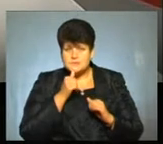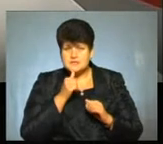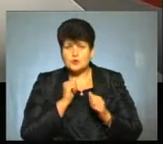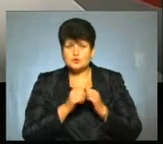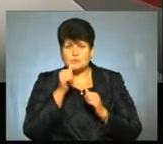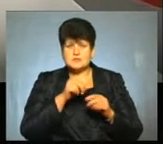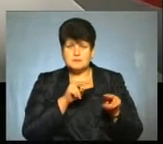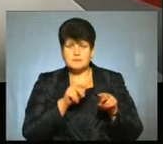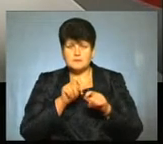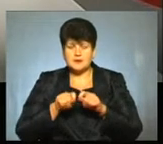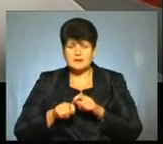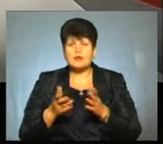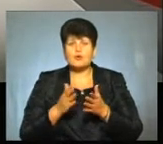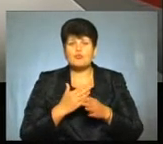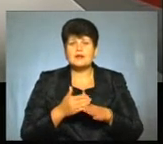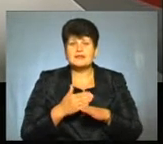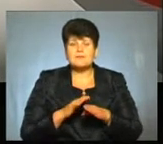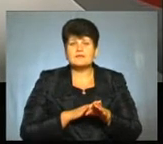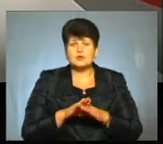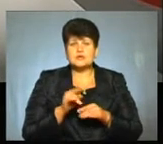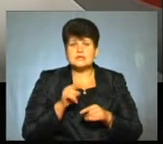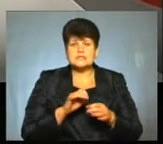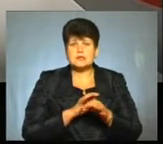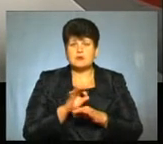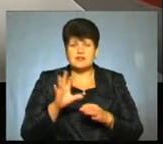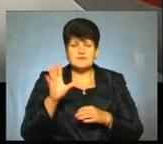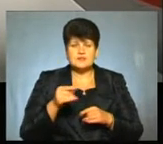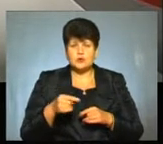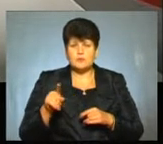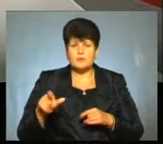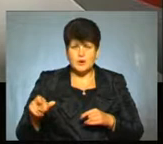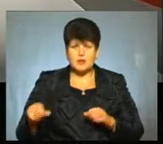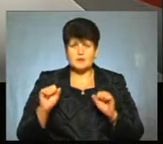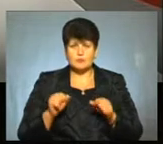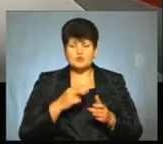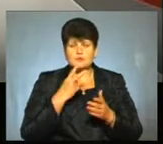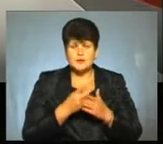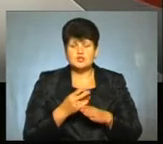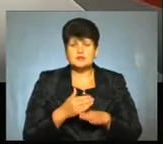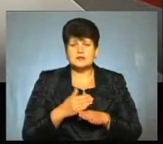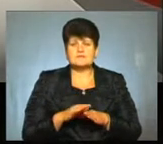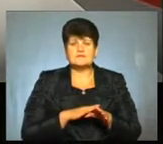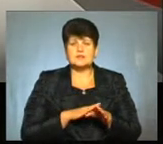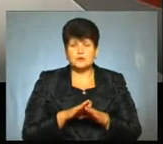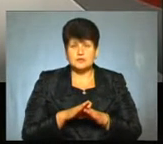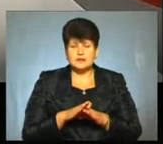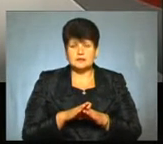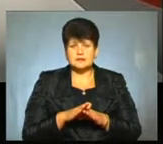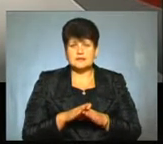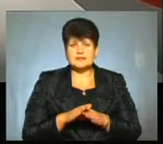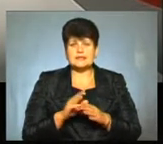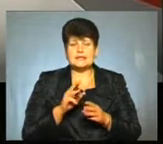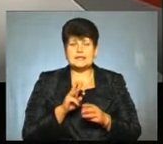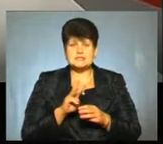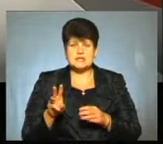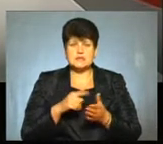ми моніторимо, на якому етапі виконання того чи іншого проекту. Всі тернополяни можуть бачити етапи виконання публічно на